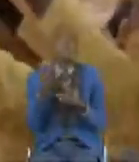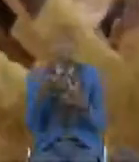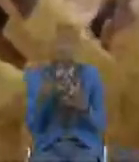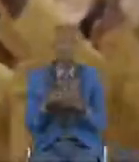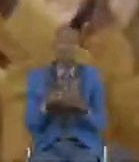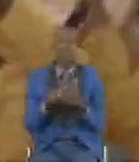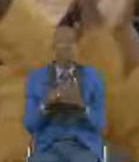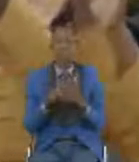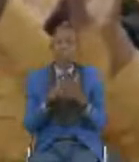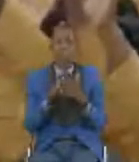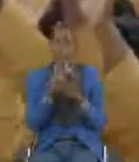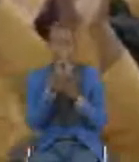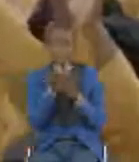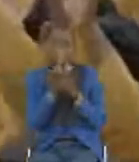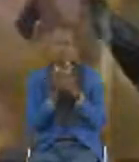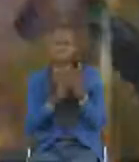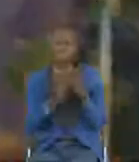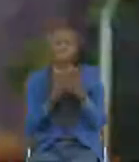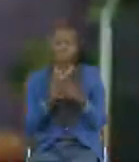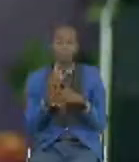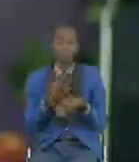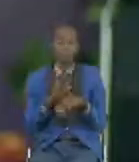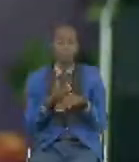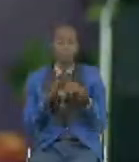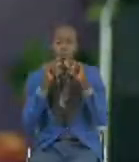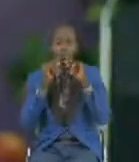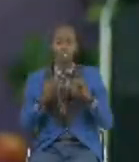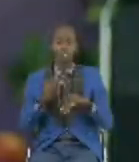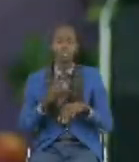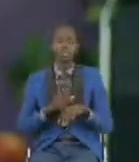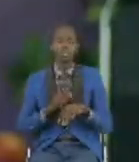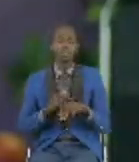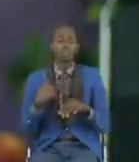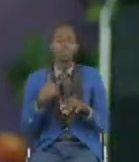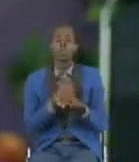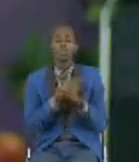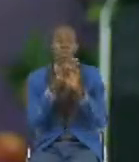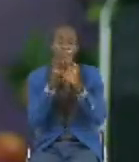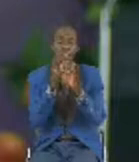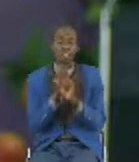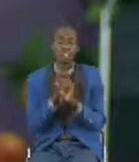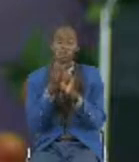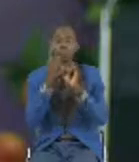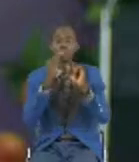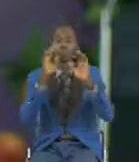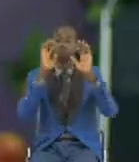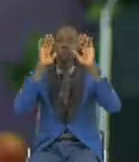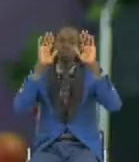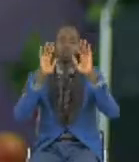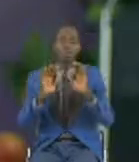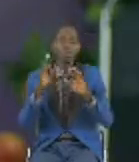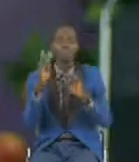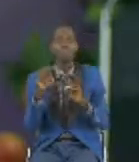En ce moment solennel, nous recevons les prodiges de la parole, la richesse